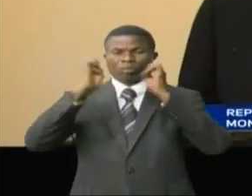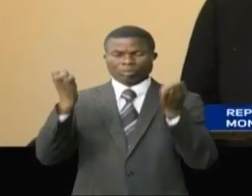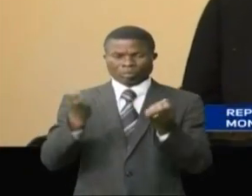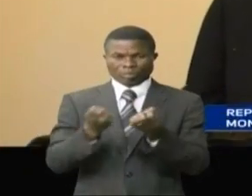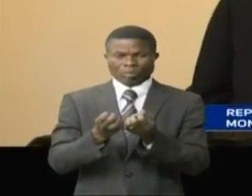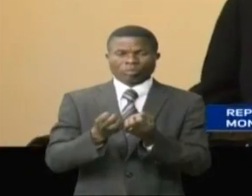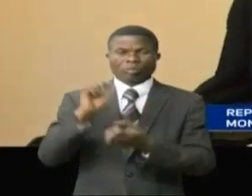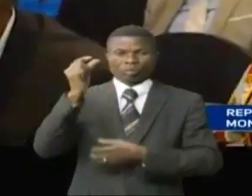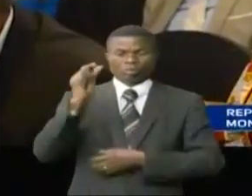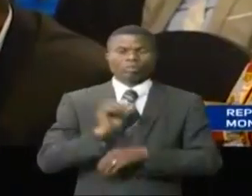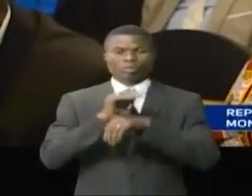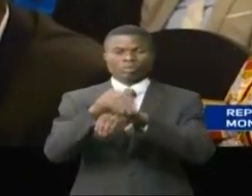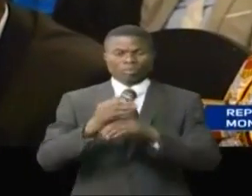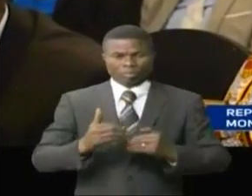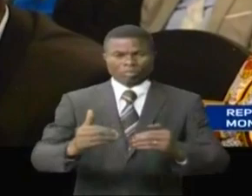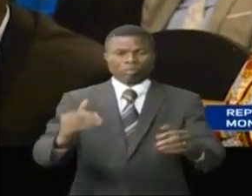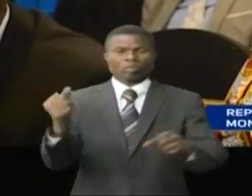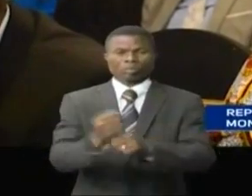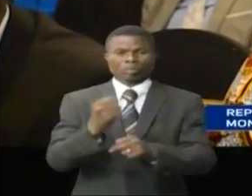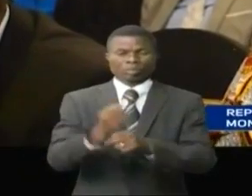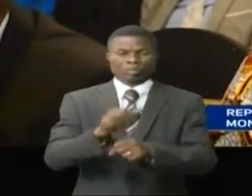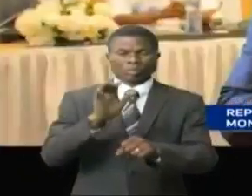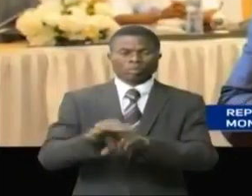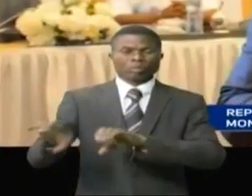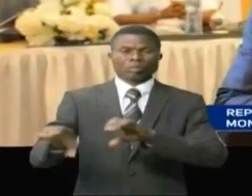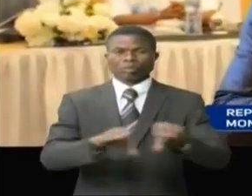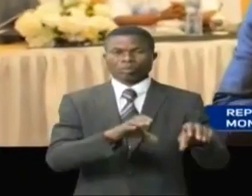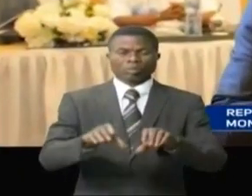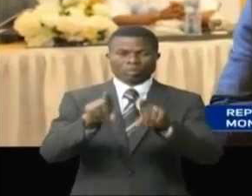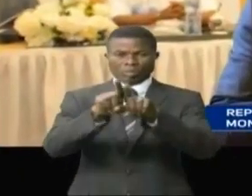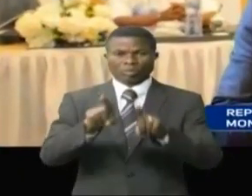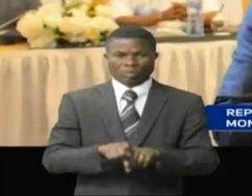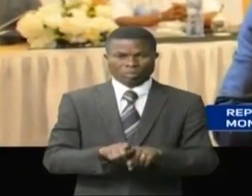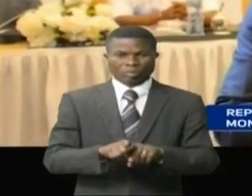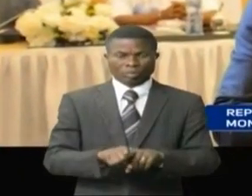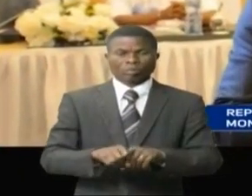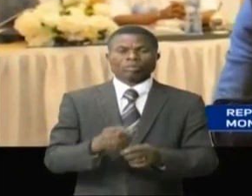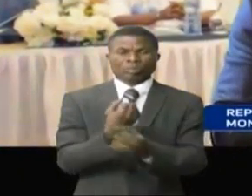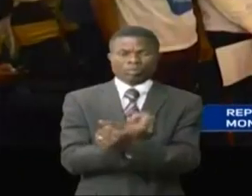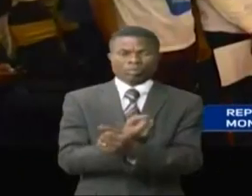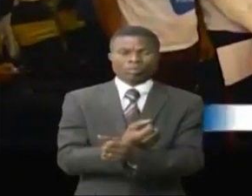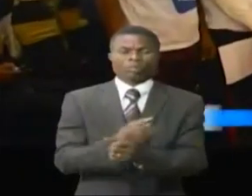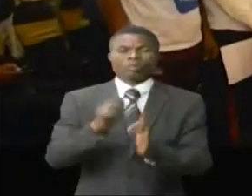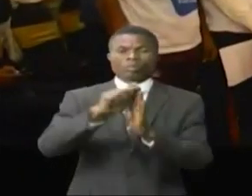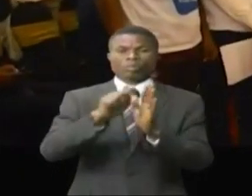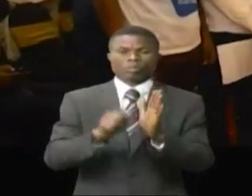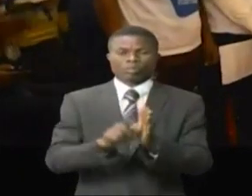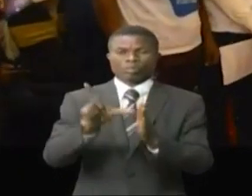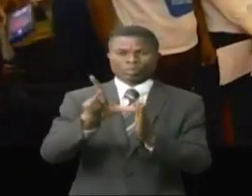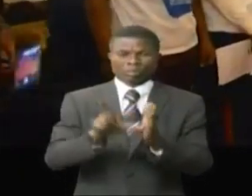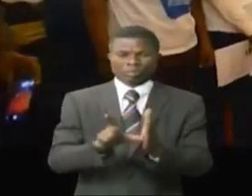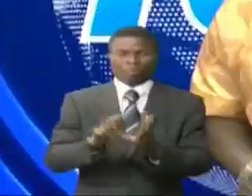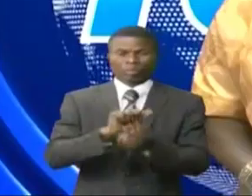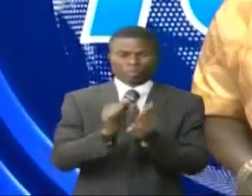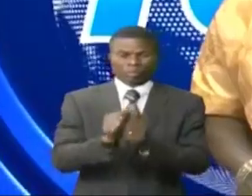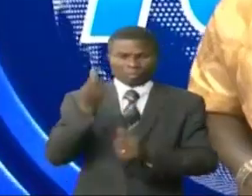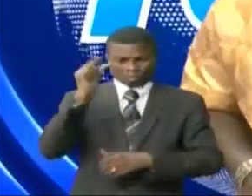Mine s'engage à poursuivre ses activités multisectorielles et ce, dans le strict respect des textes légaux en la